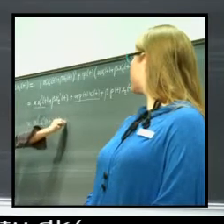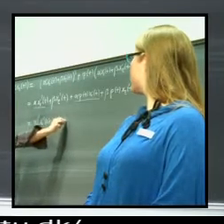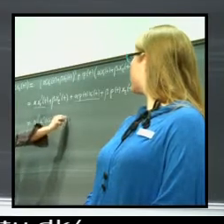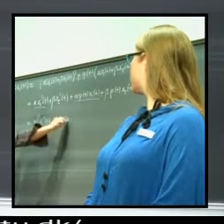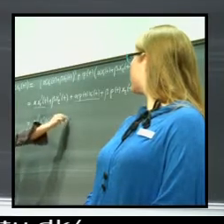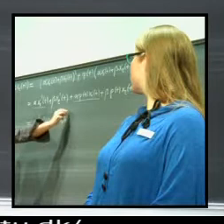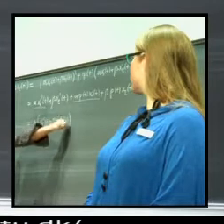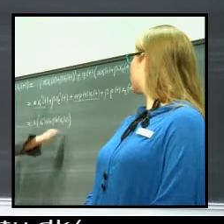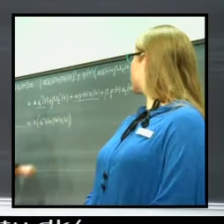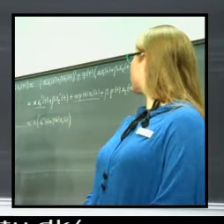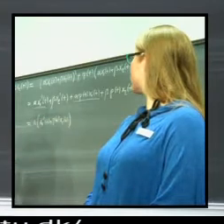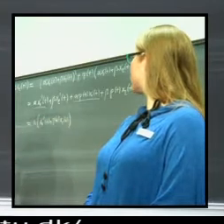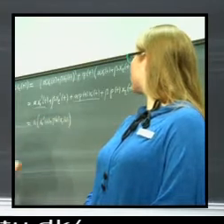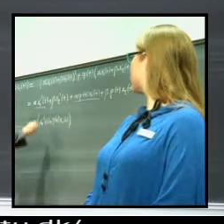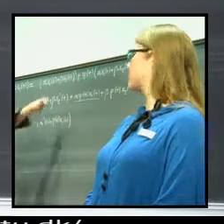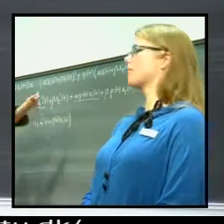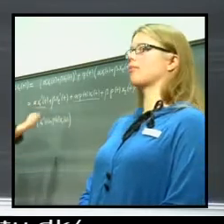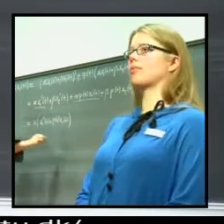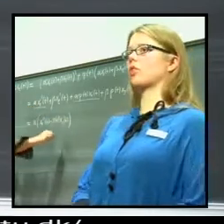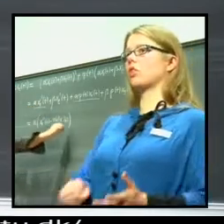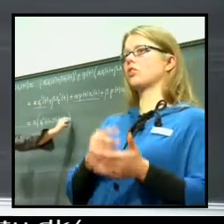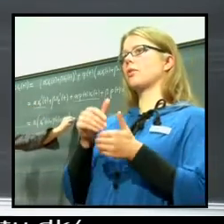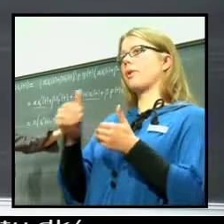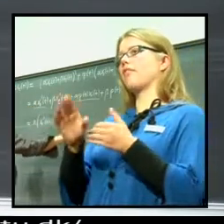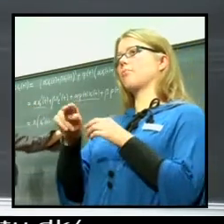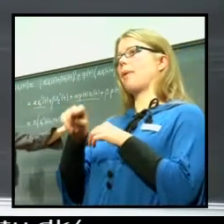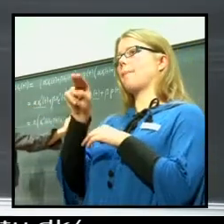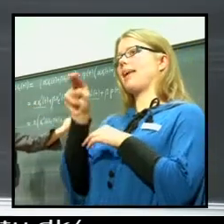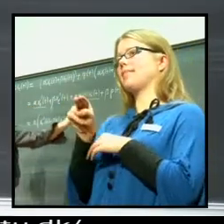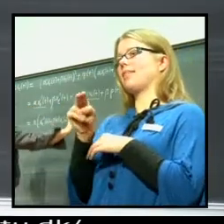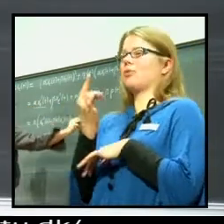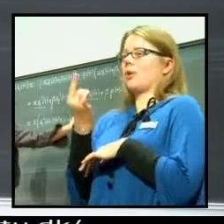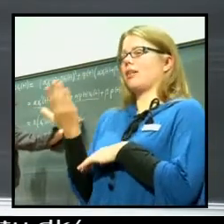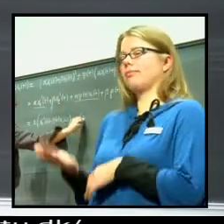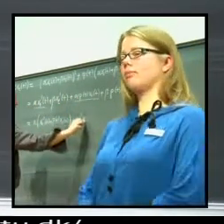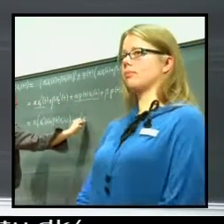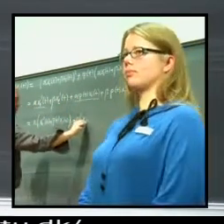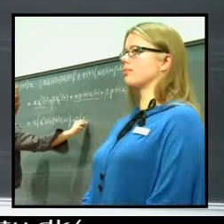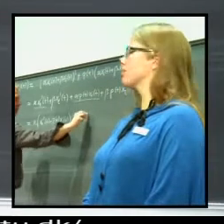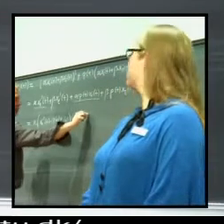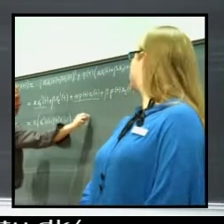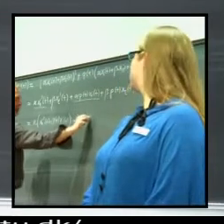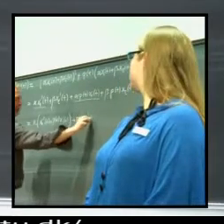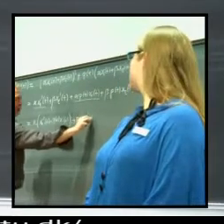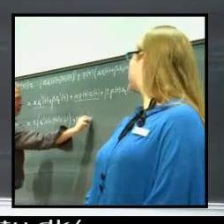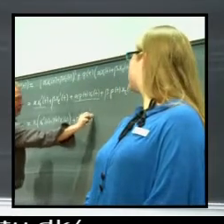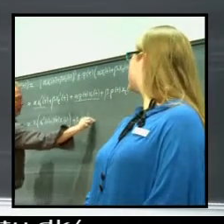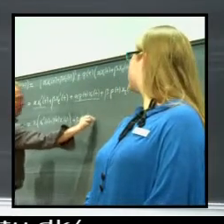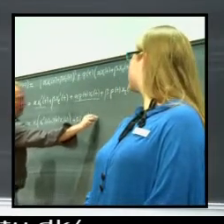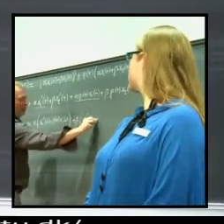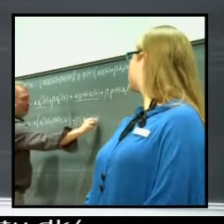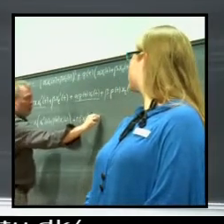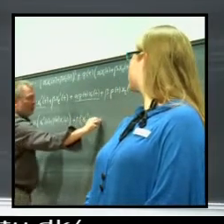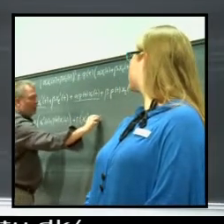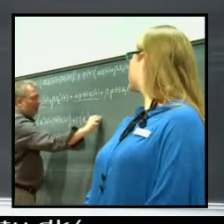t. Og så står der med beta'er, jamen det er jo bare beta gange x2 mærke af